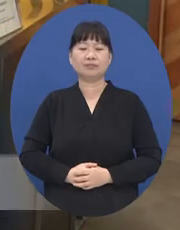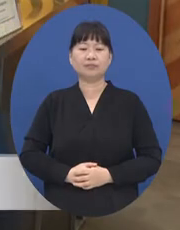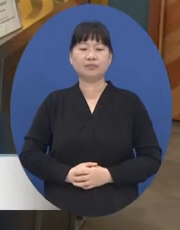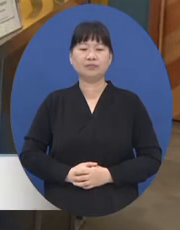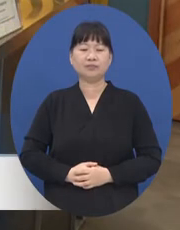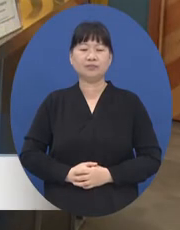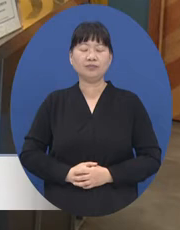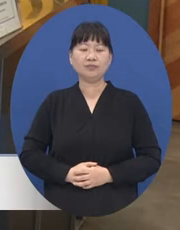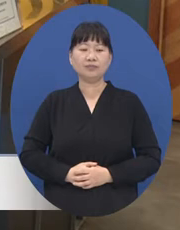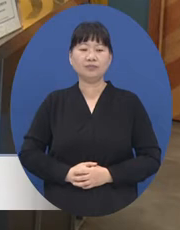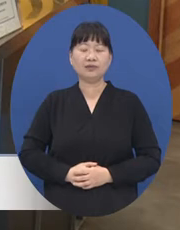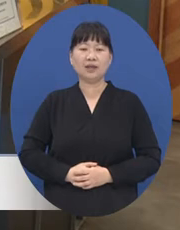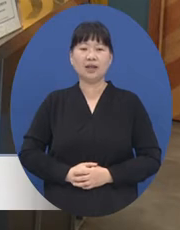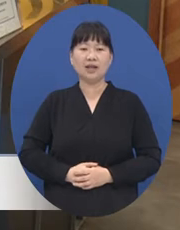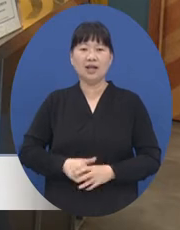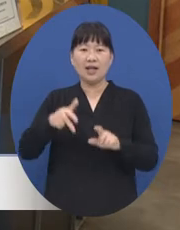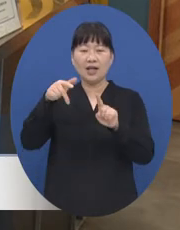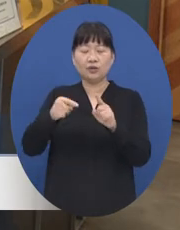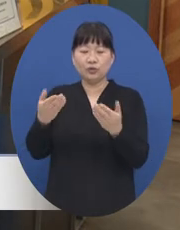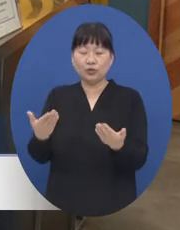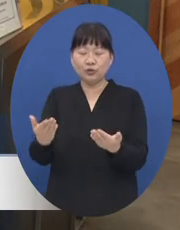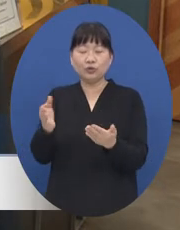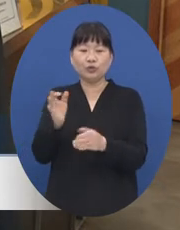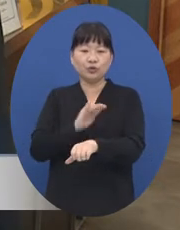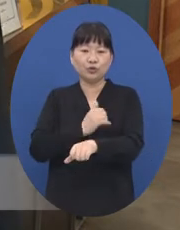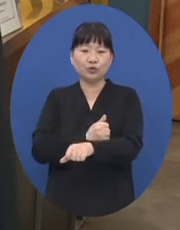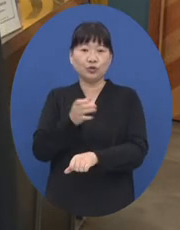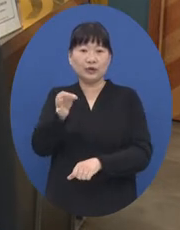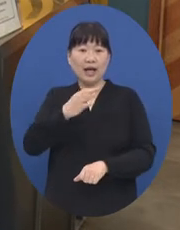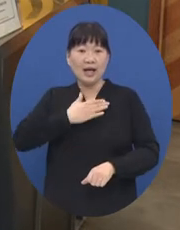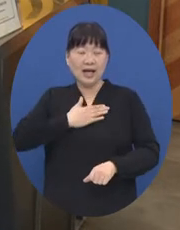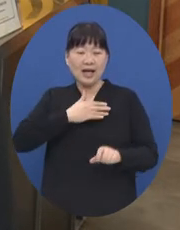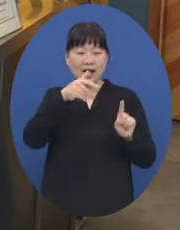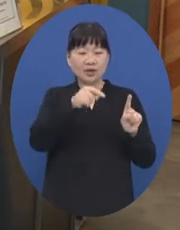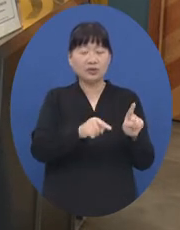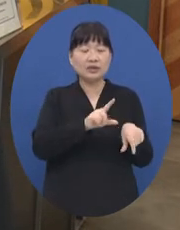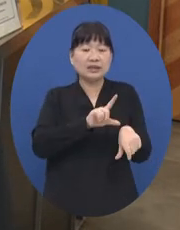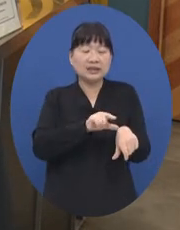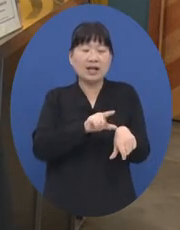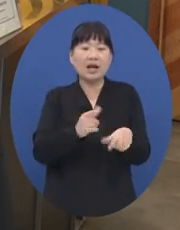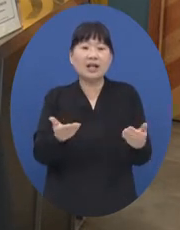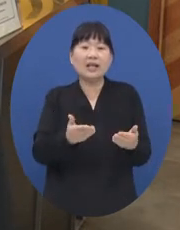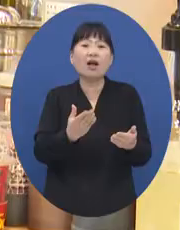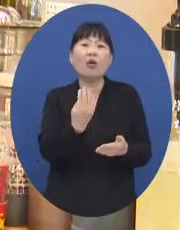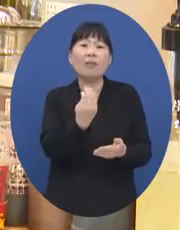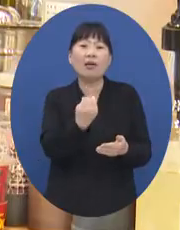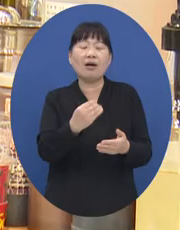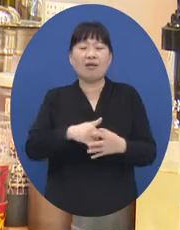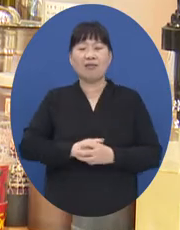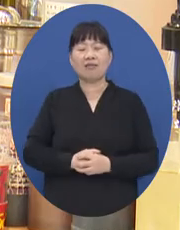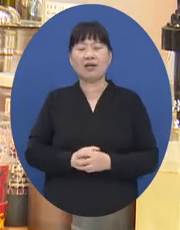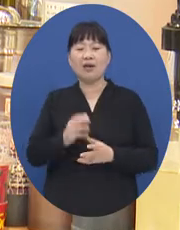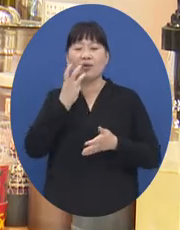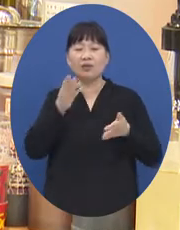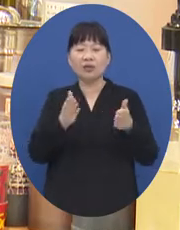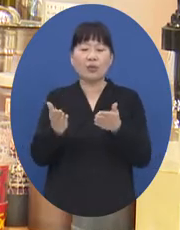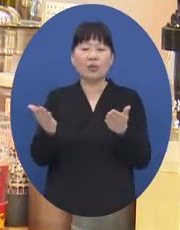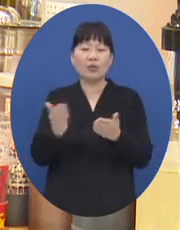혹시 주휴수당 알고 계신가요? 네네. 네. 혹시 일주일에 몇 시간 근무하세요?